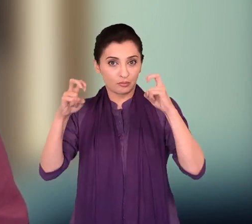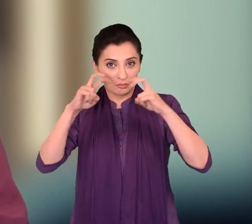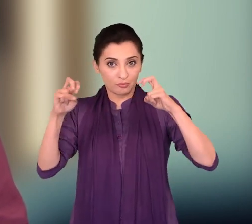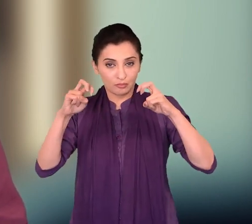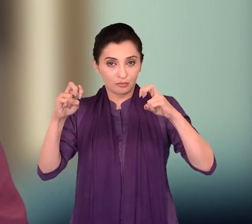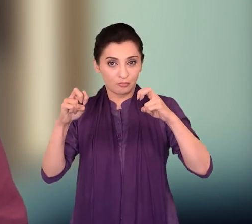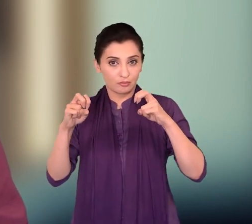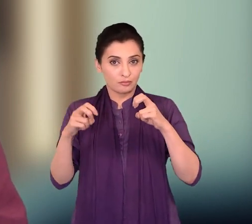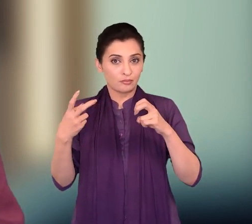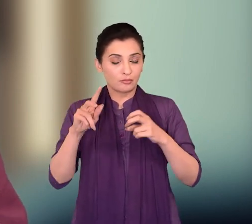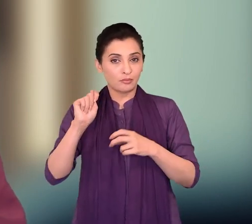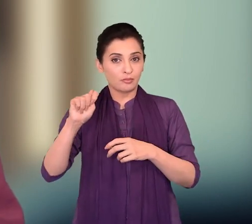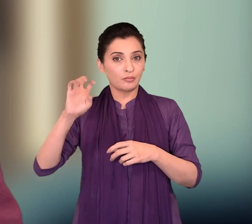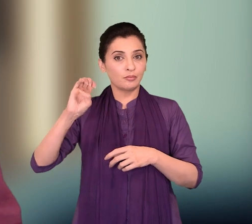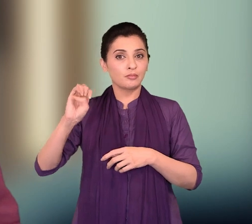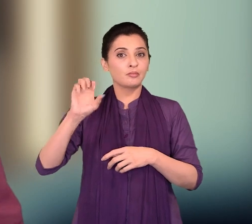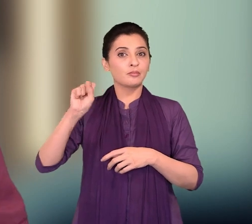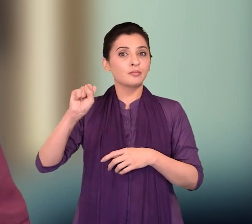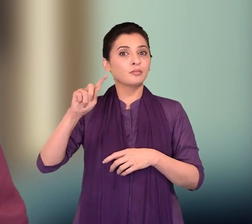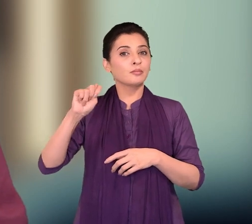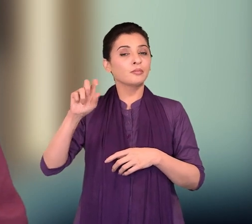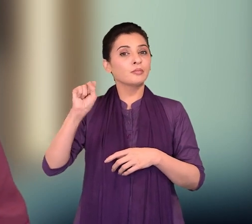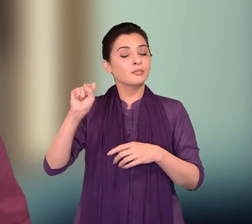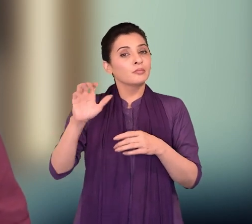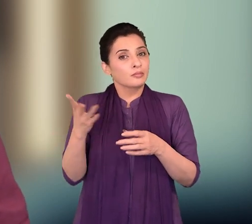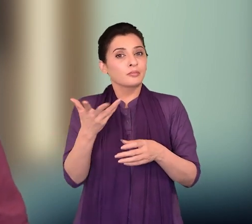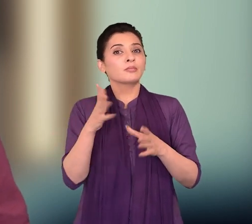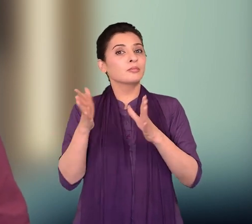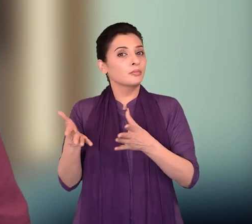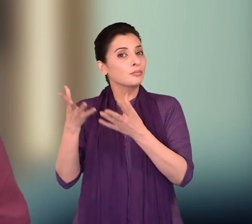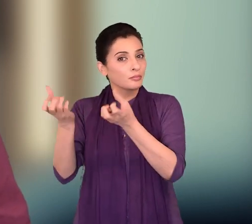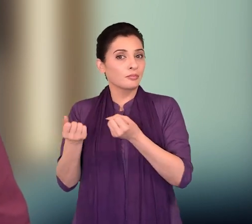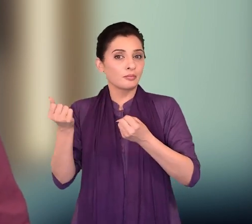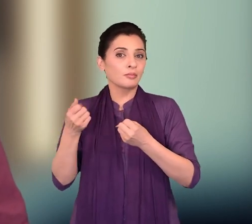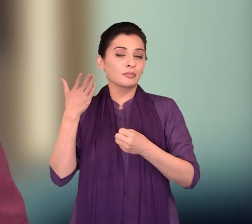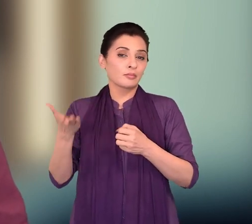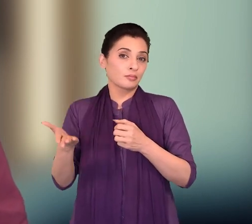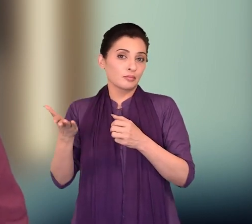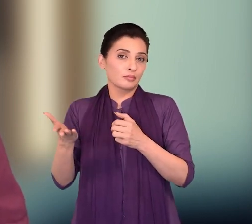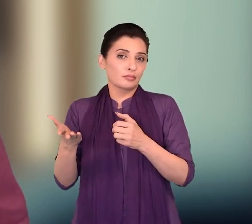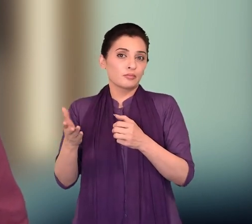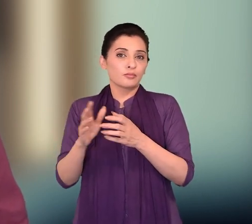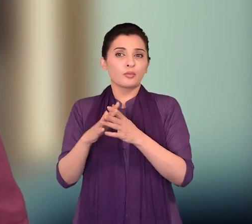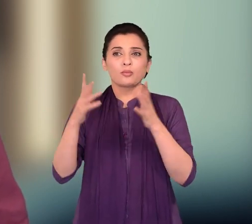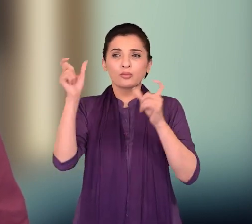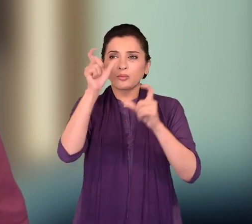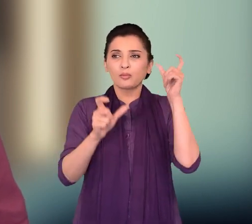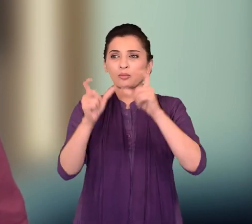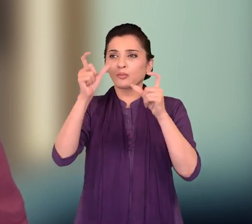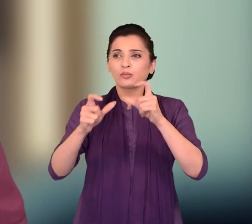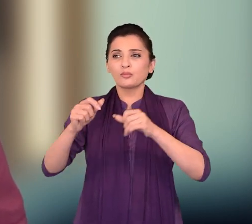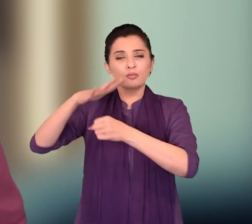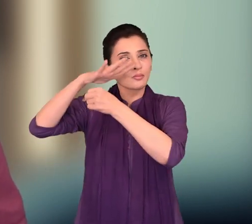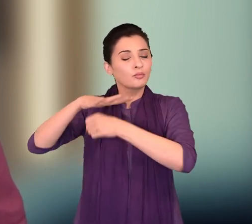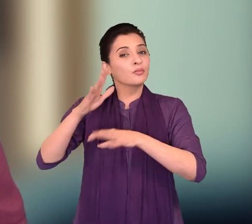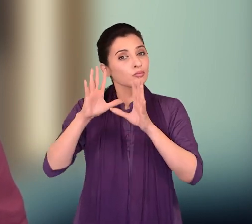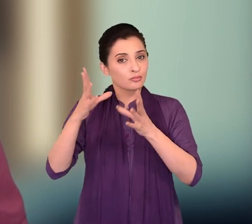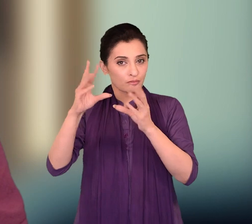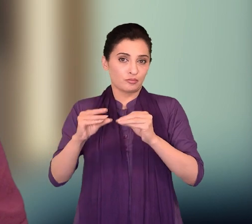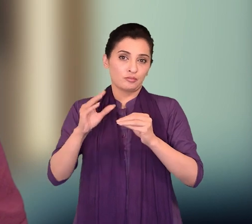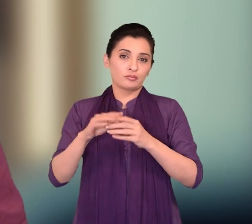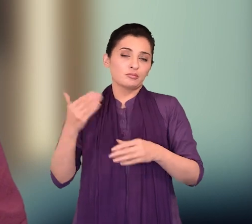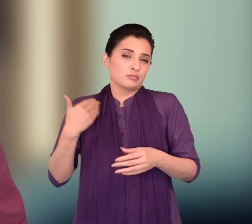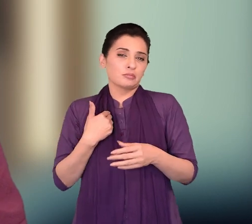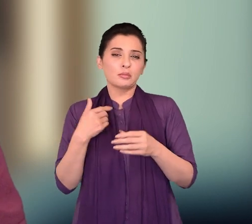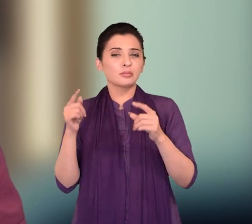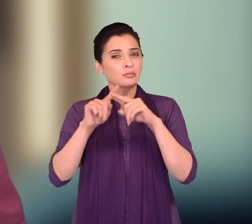کارڈک بائی پاس وغیرہ ٹائپ چیزیں ہوتی ہیں, تو یوزلی ٹرشری کیئر ہاسپٹلز ہوتے ہیں, تو ان کے اوپر لوڈ کم ہو جاتا ہے. اول تو جس طرح میری